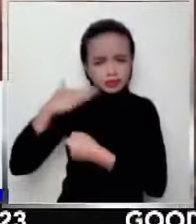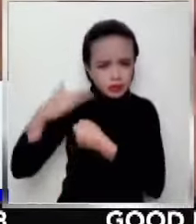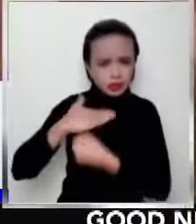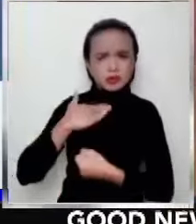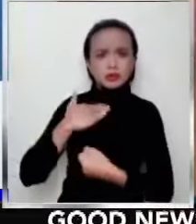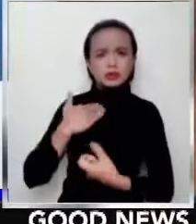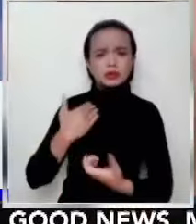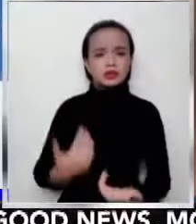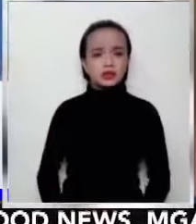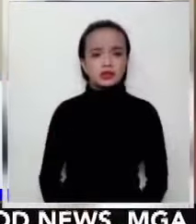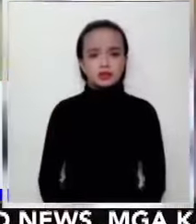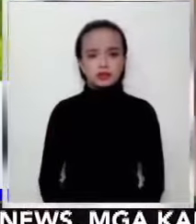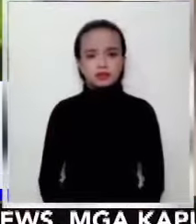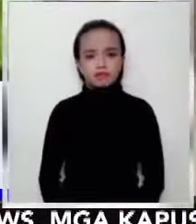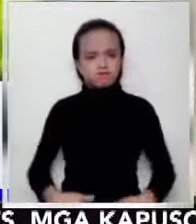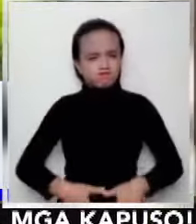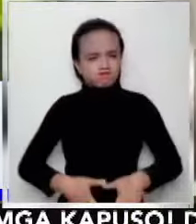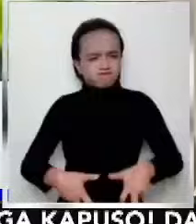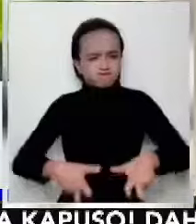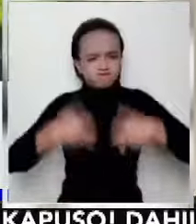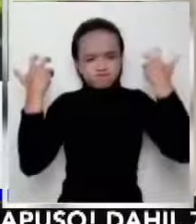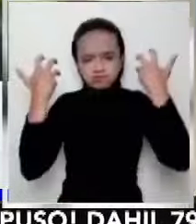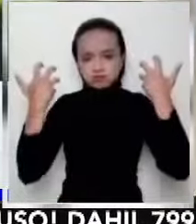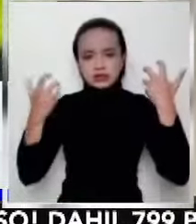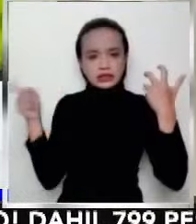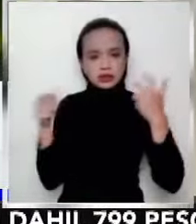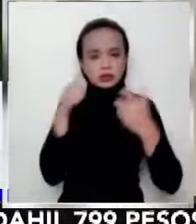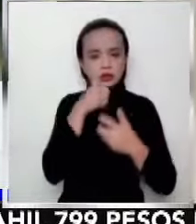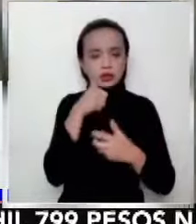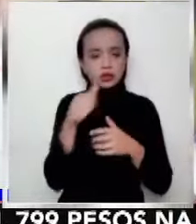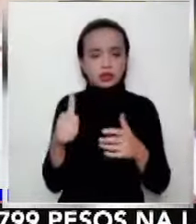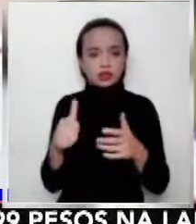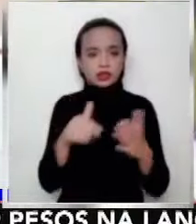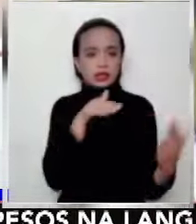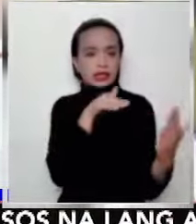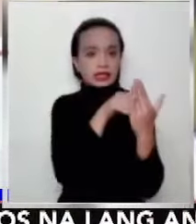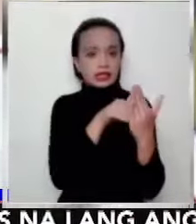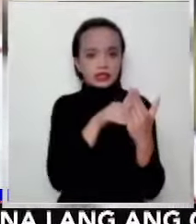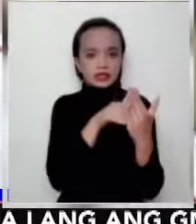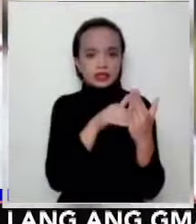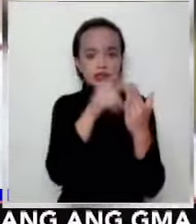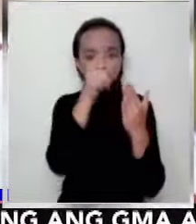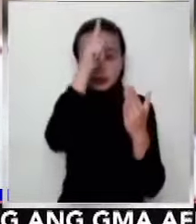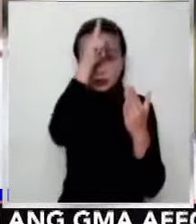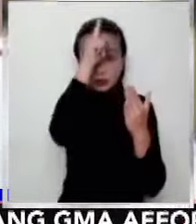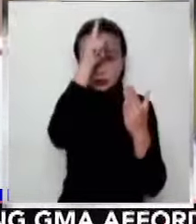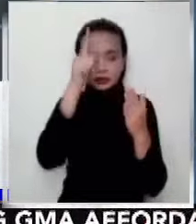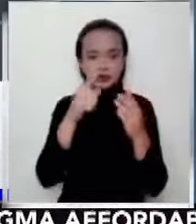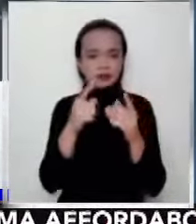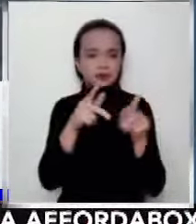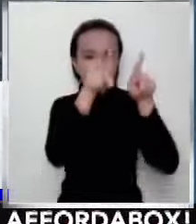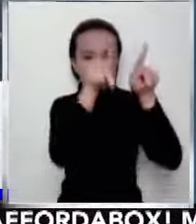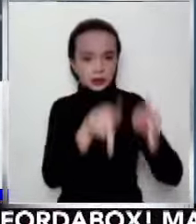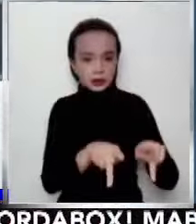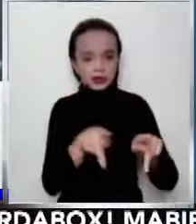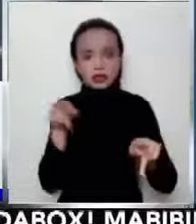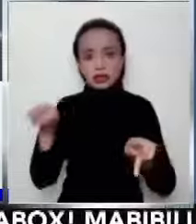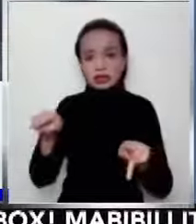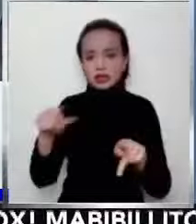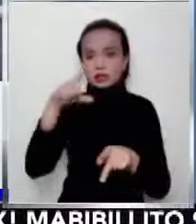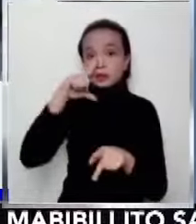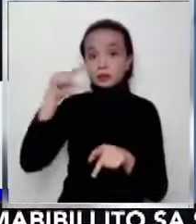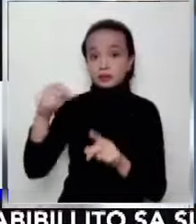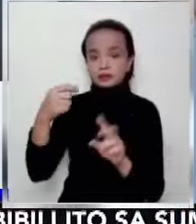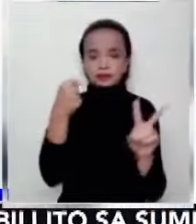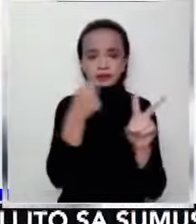Galit ang 17 anyos na babaeng ito sa isang German national na vlogger. Sumbong ng biktima sa Muntinlupa Police. Kinumbinsi siya ng suspect